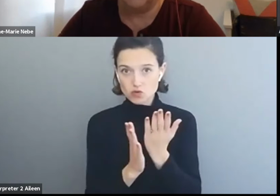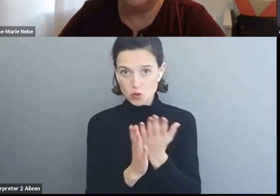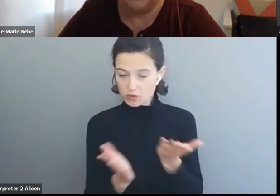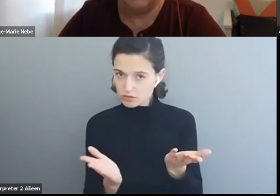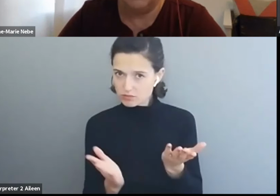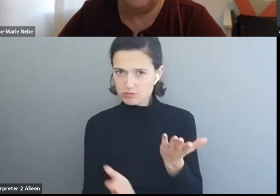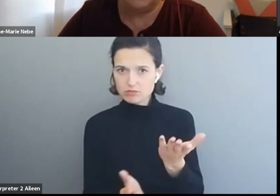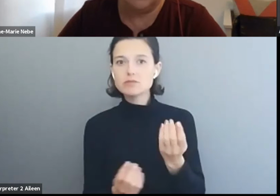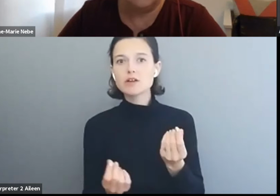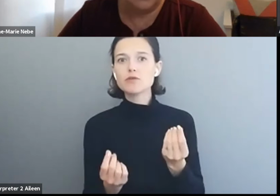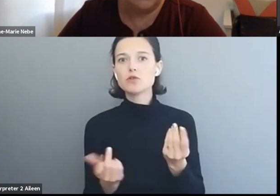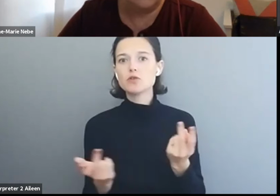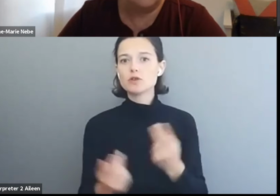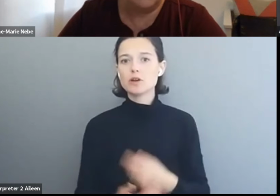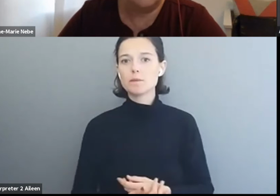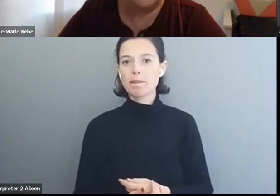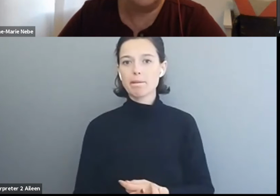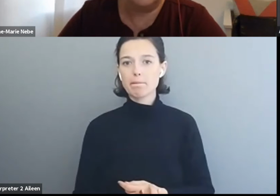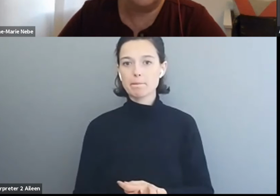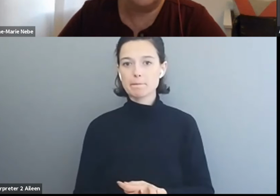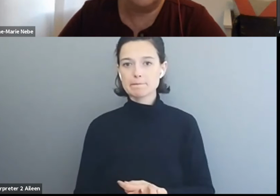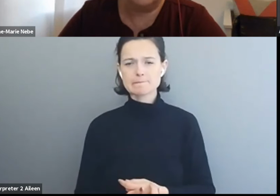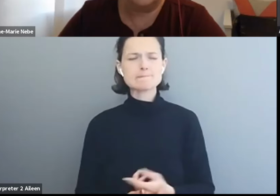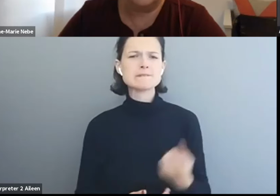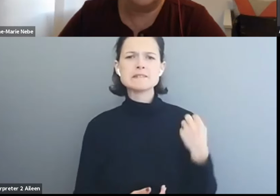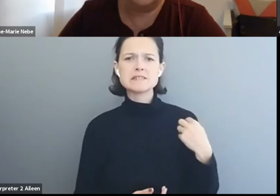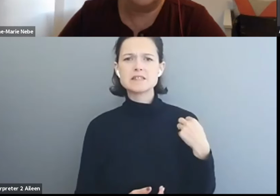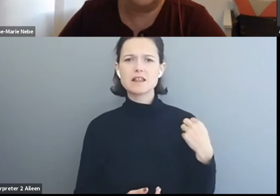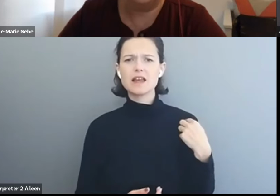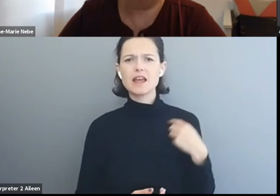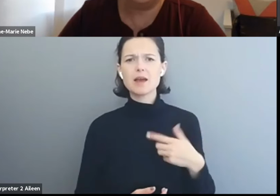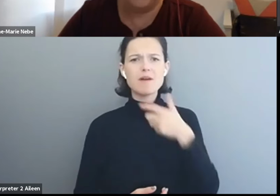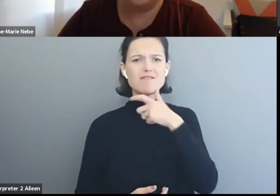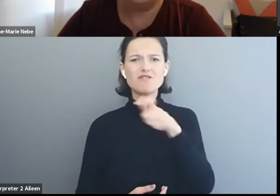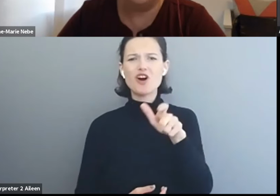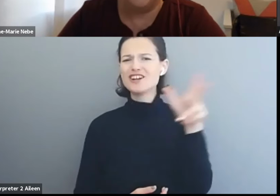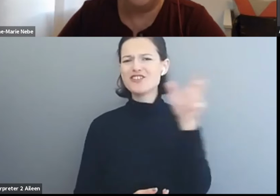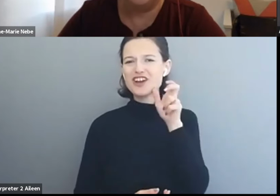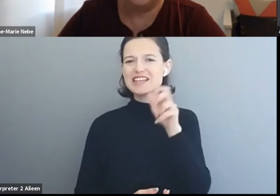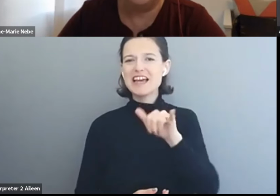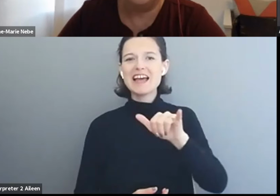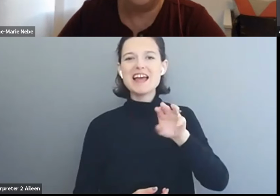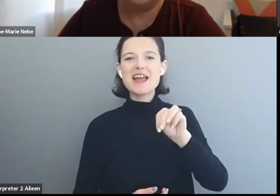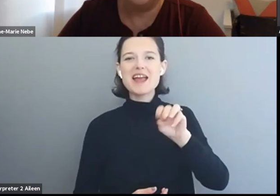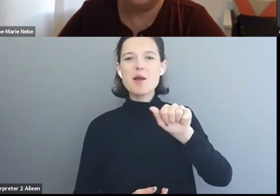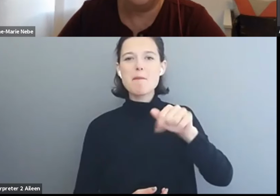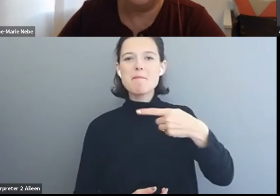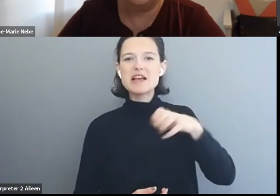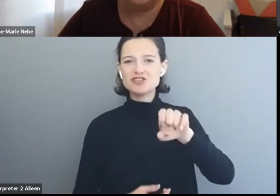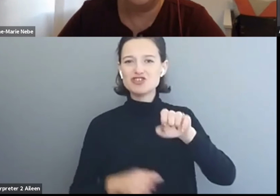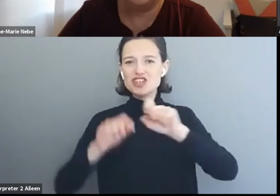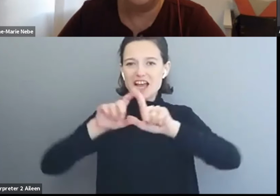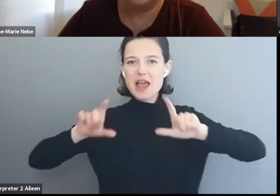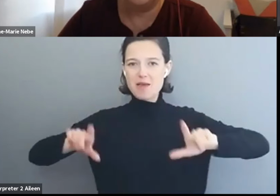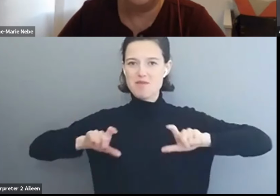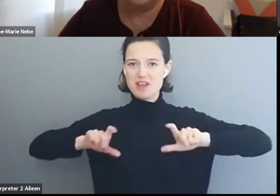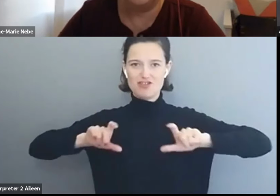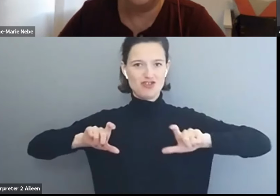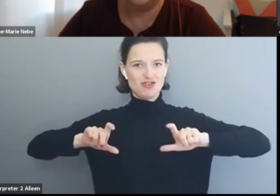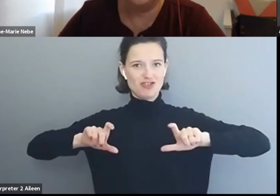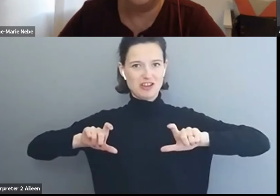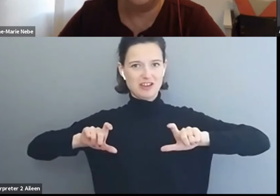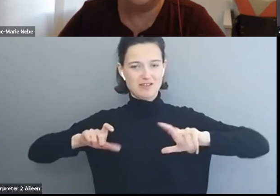Oder ist es, wenn du sagst, bei Image habe ich Leuten bei mir immer die Glocke, ja, dann hat man halt, also das habe ich bei einigen